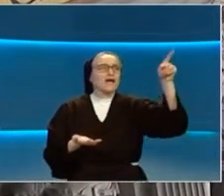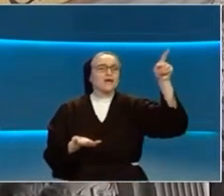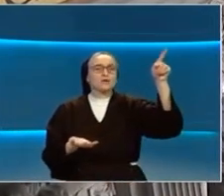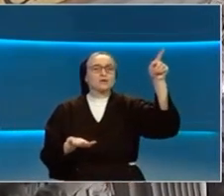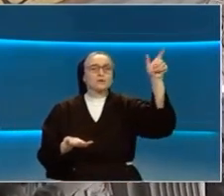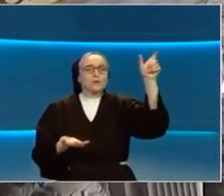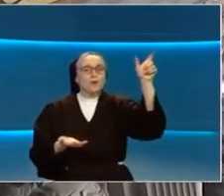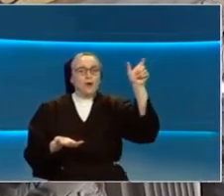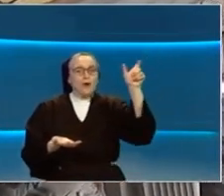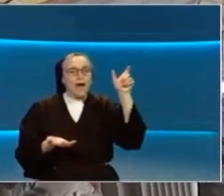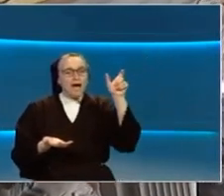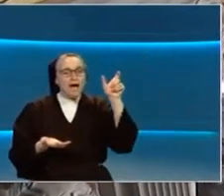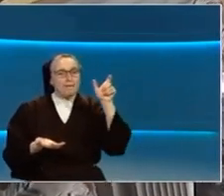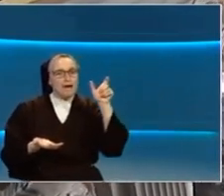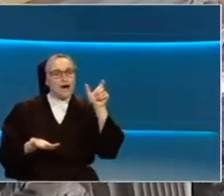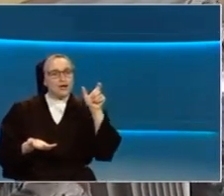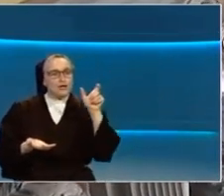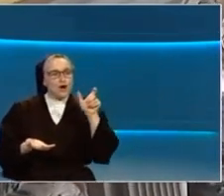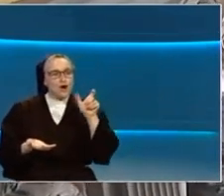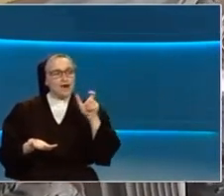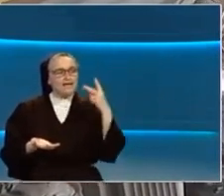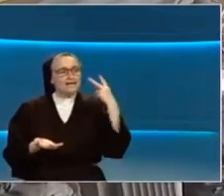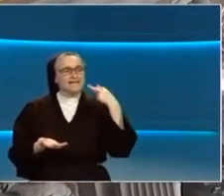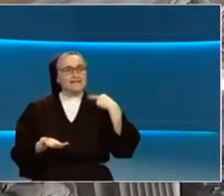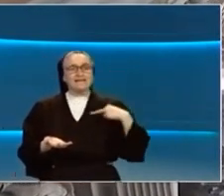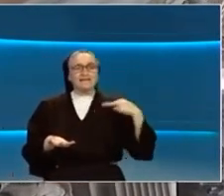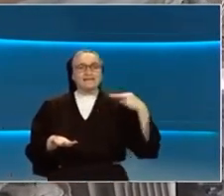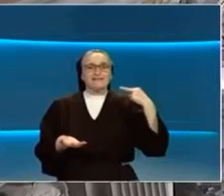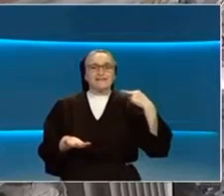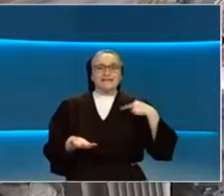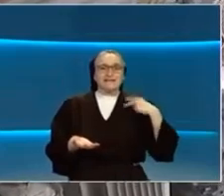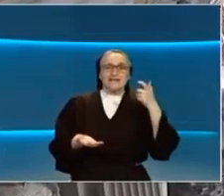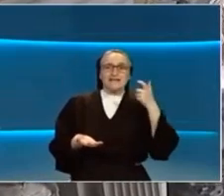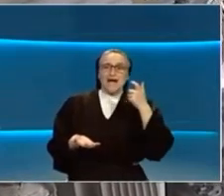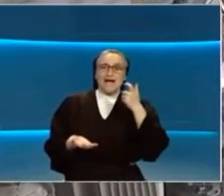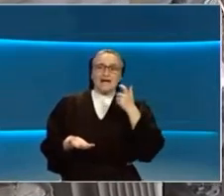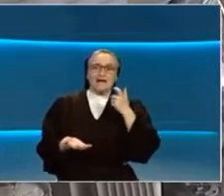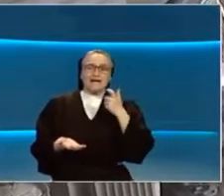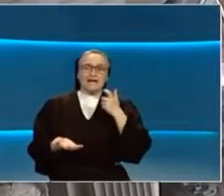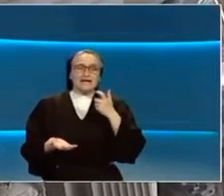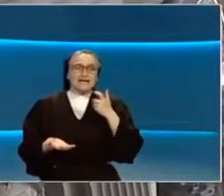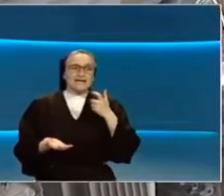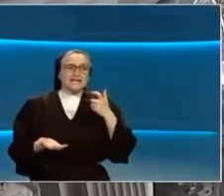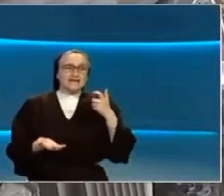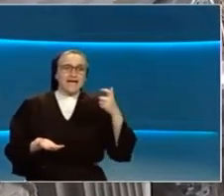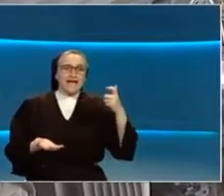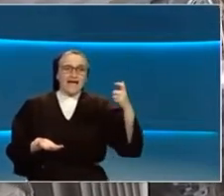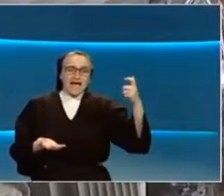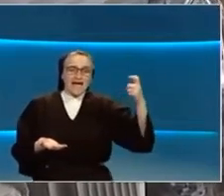Domine, verba vitae eterna,